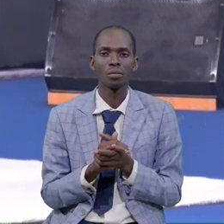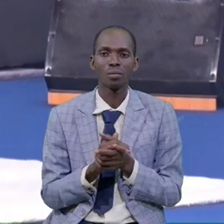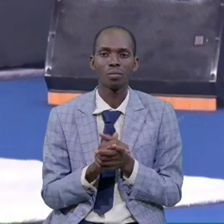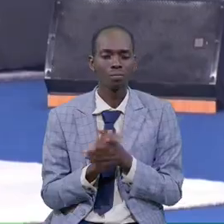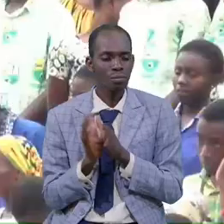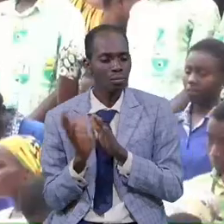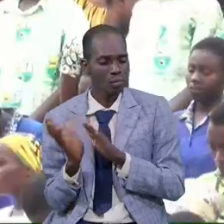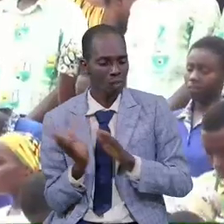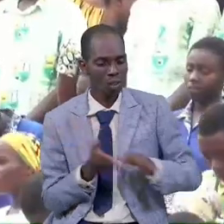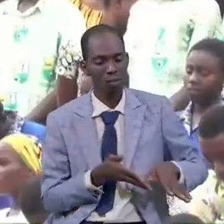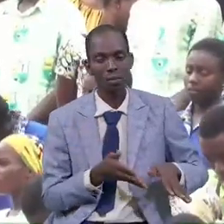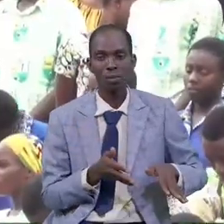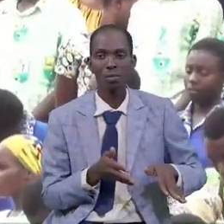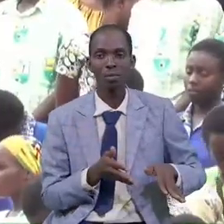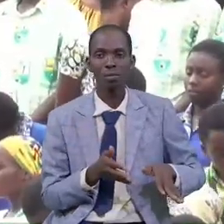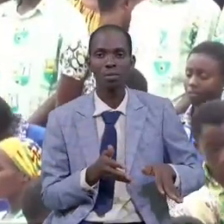Abandonne